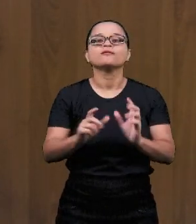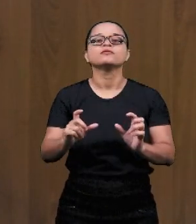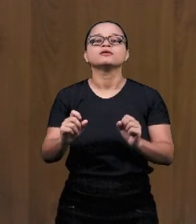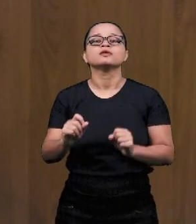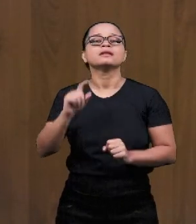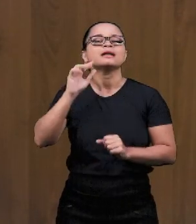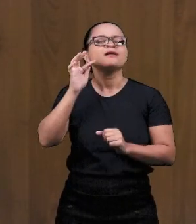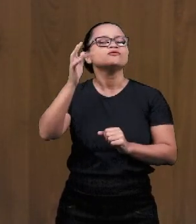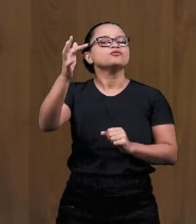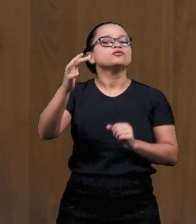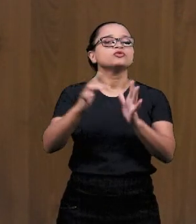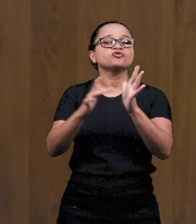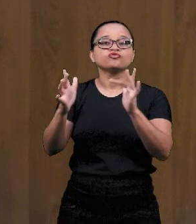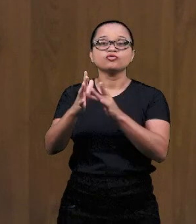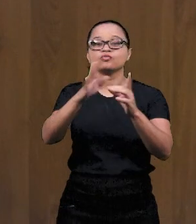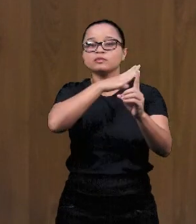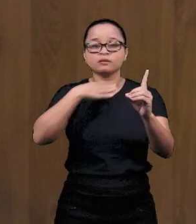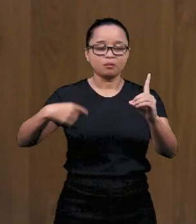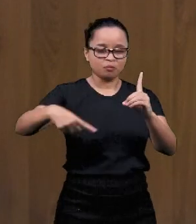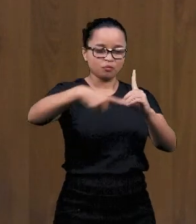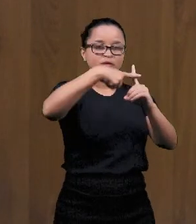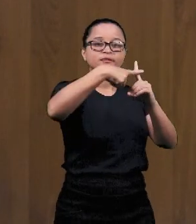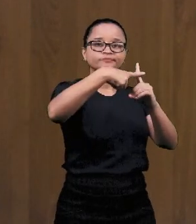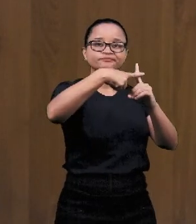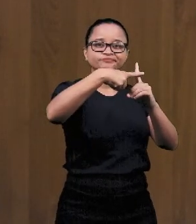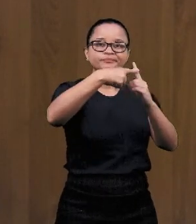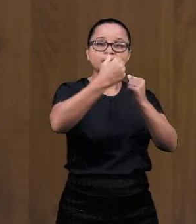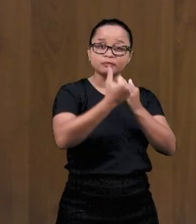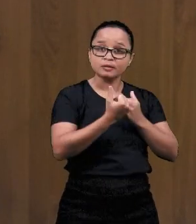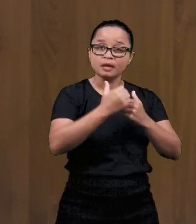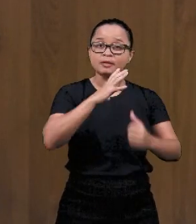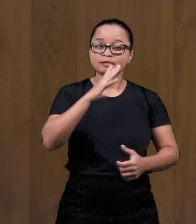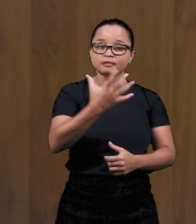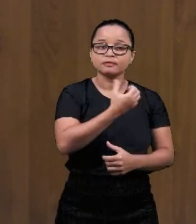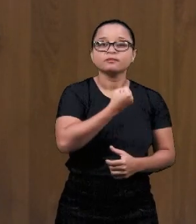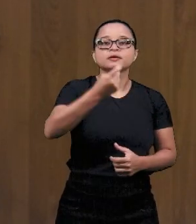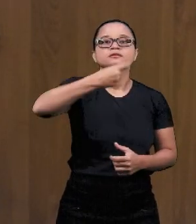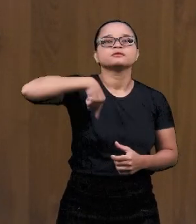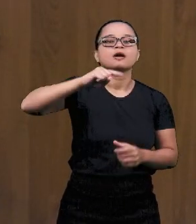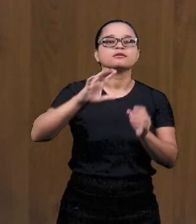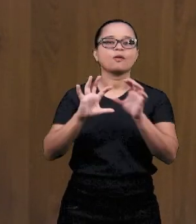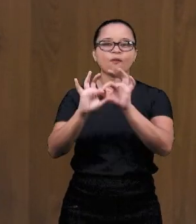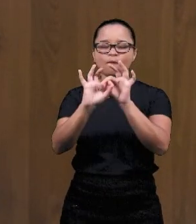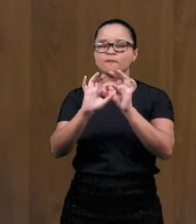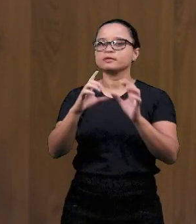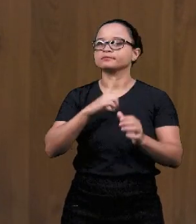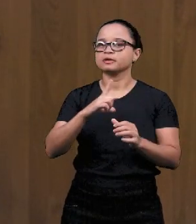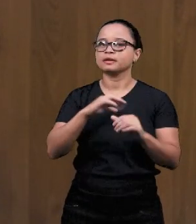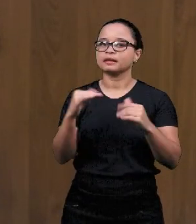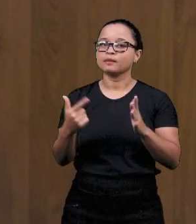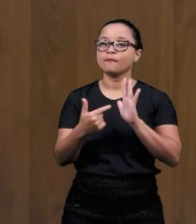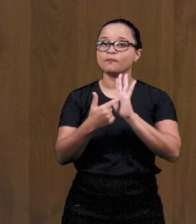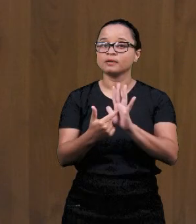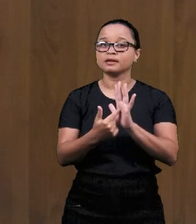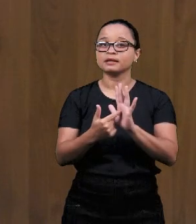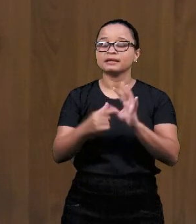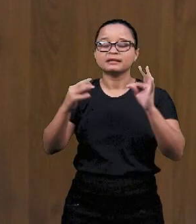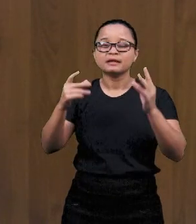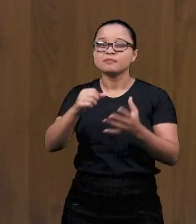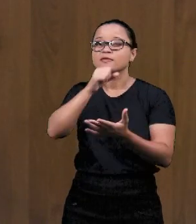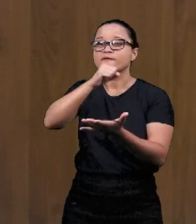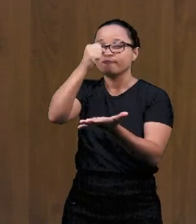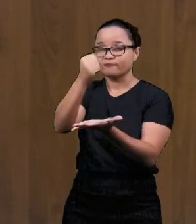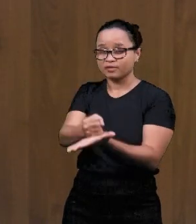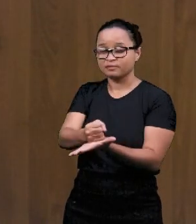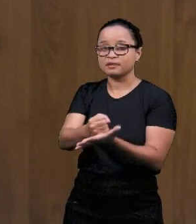serait mort pour nous sauver, nous donner la communion avec Dieu. C'est pour cela que tout l'Ancien Testament pointe